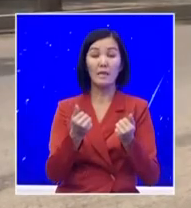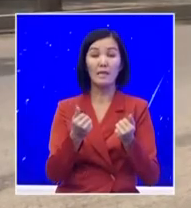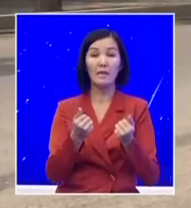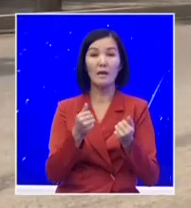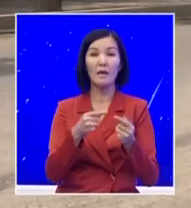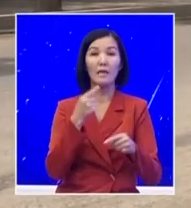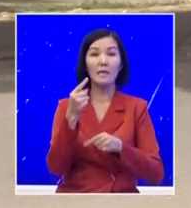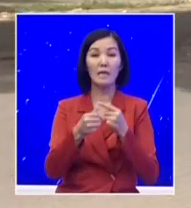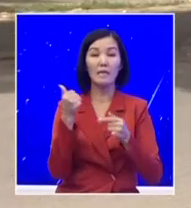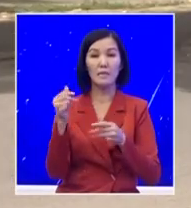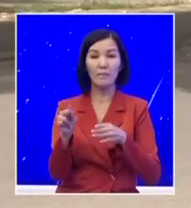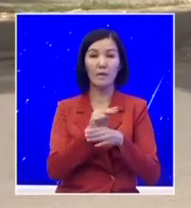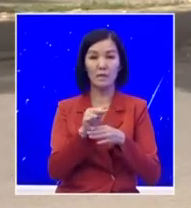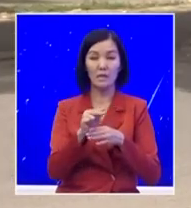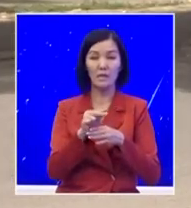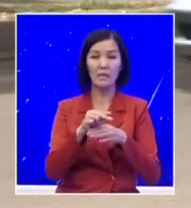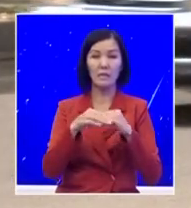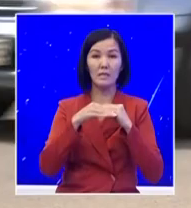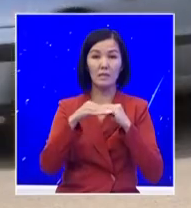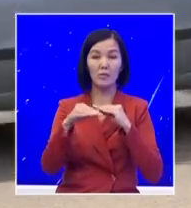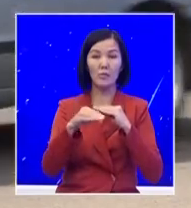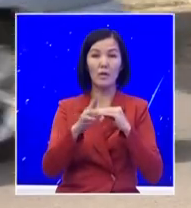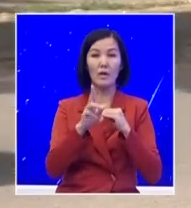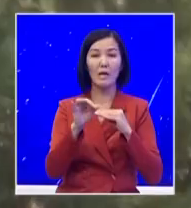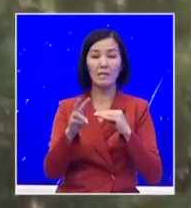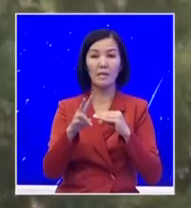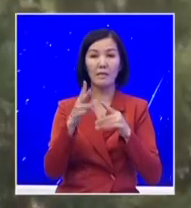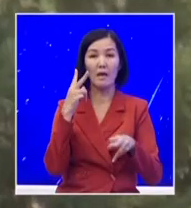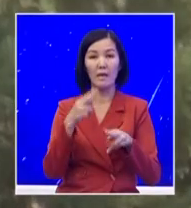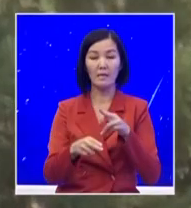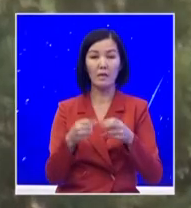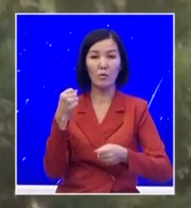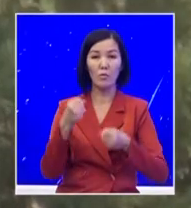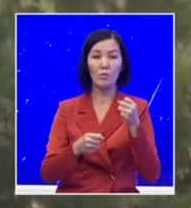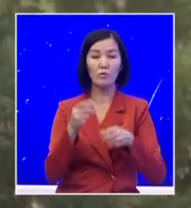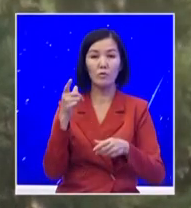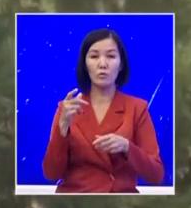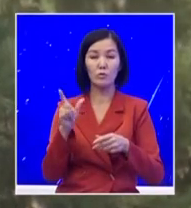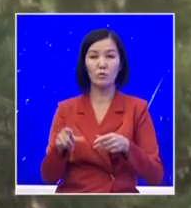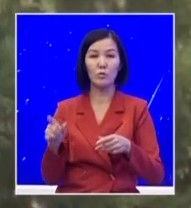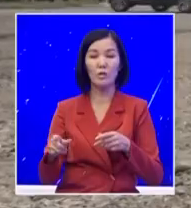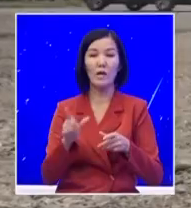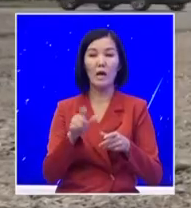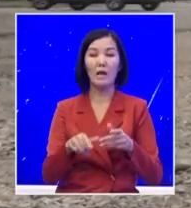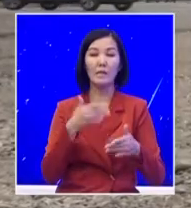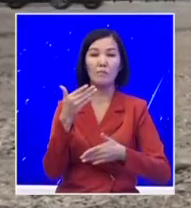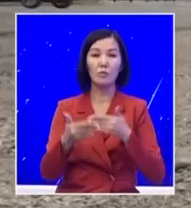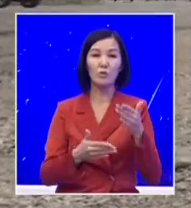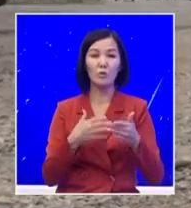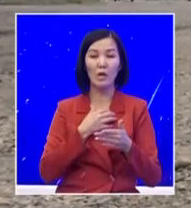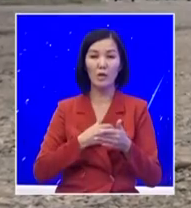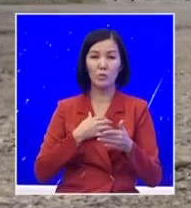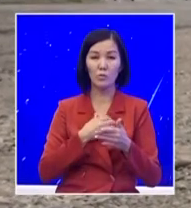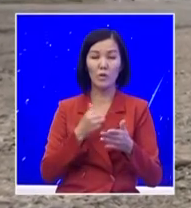алдағы аптада жолды тегістеу басталады, қазанда аяқталады. Алайда көлік жүргізушілерінен бұрын жаяу жүргіншілердің де сабыры